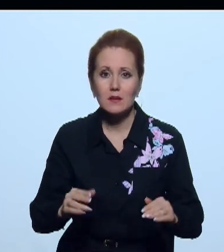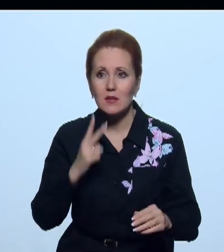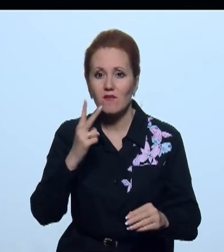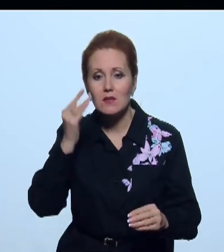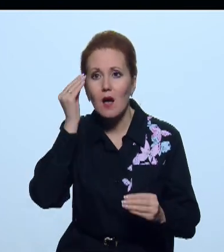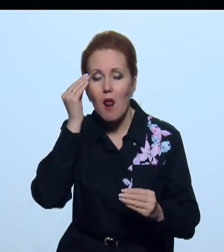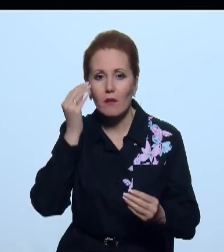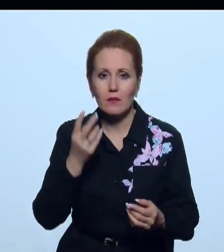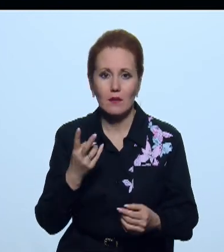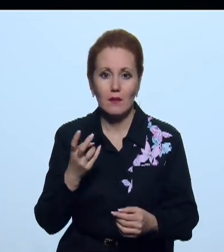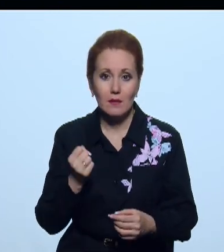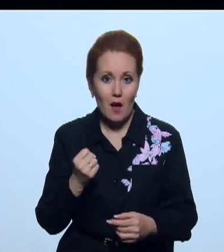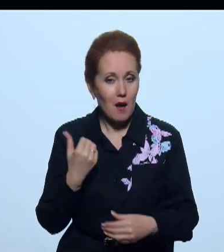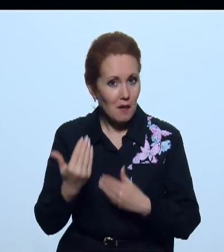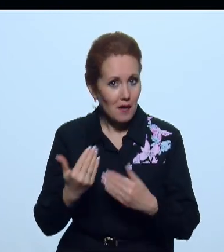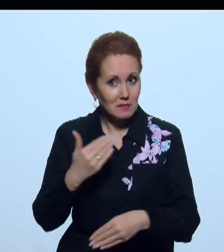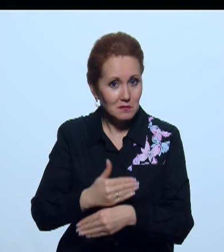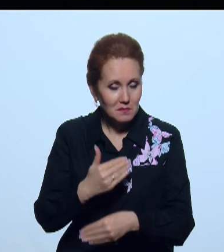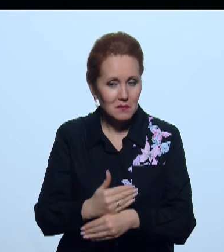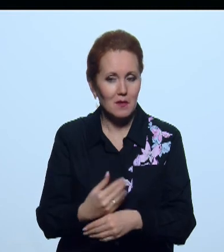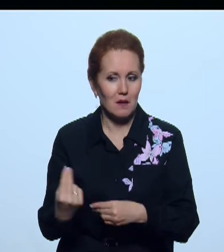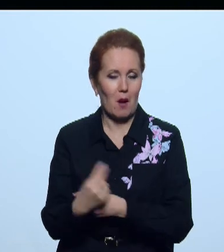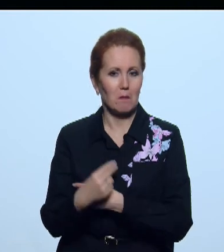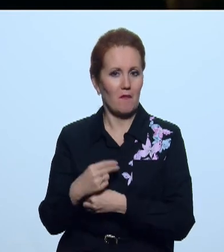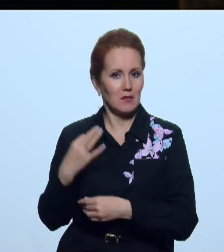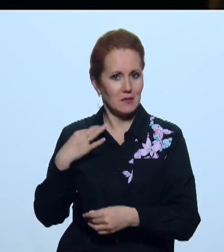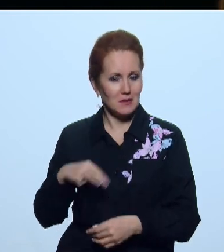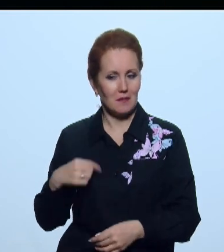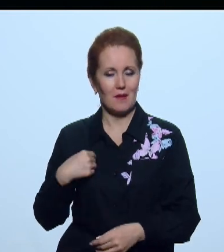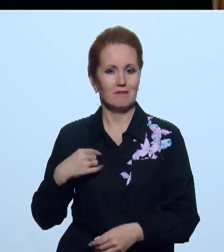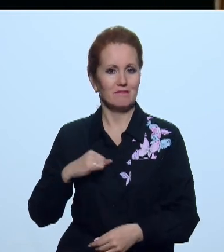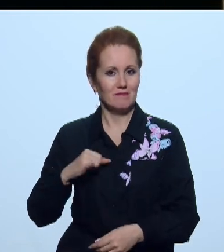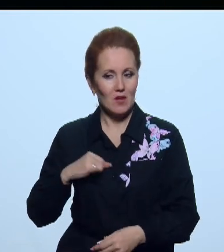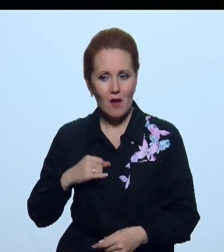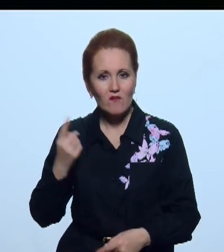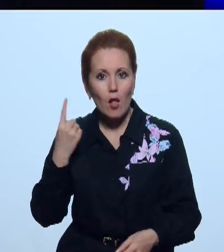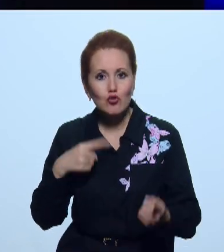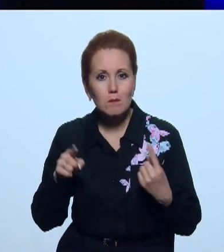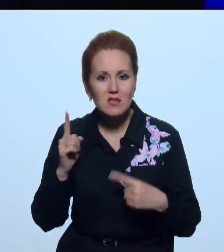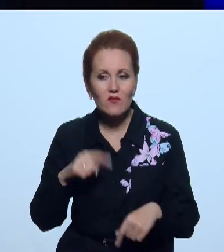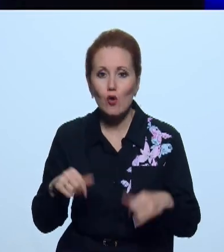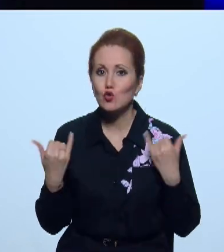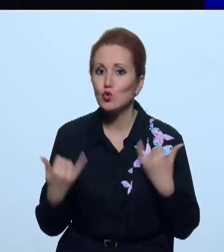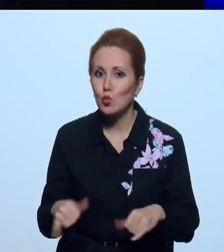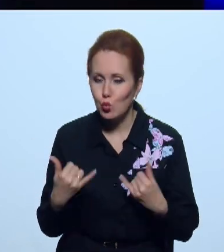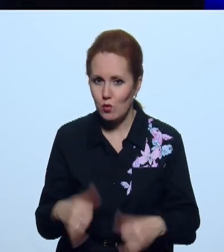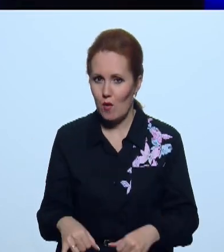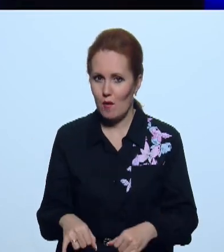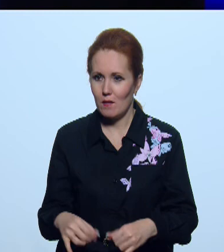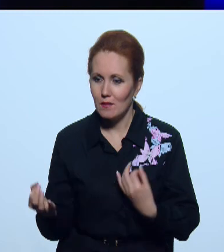на вещи. Отредактировал маму. Да. Ясно. Это вот волшебство, это чудо, которое вот я